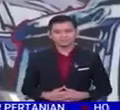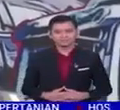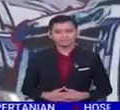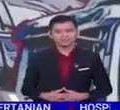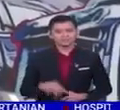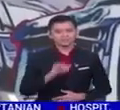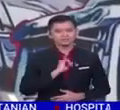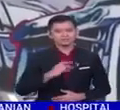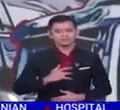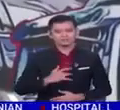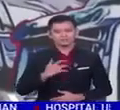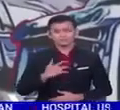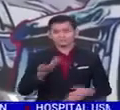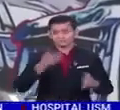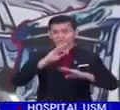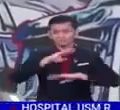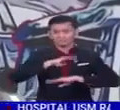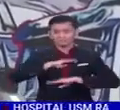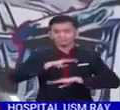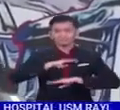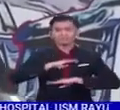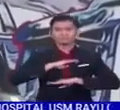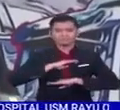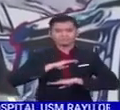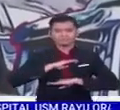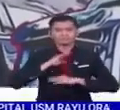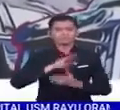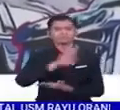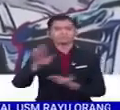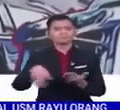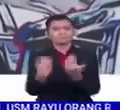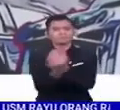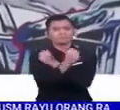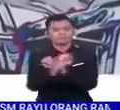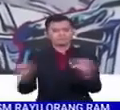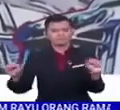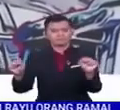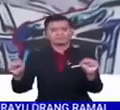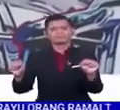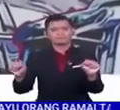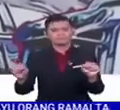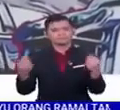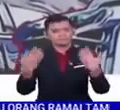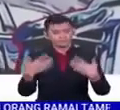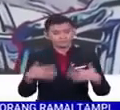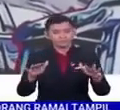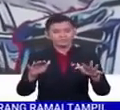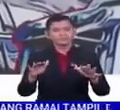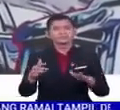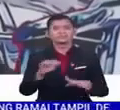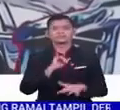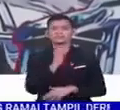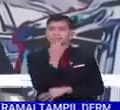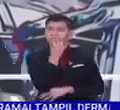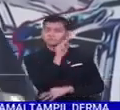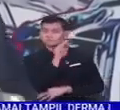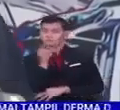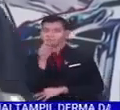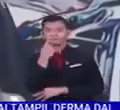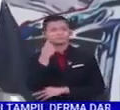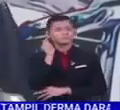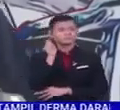Dan saya berasa berpuas hati dengan segala persiapan yang telah dapat saya saksikan